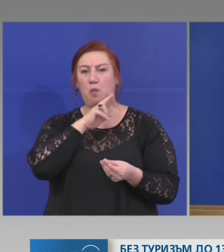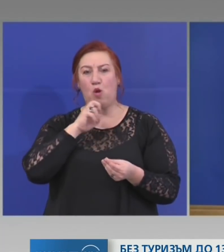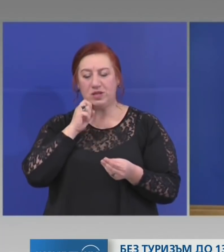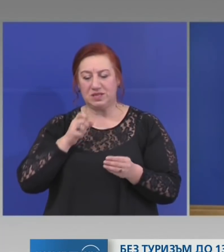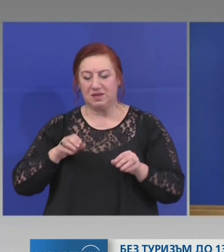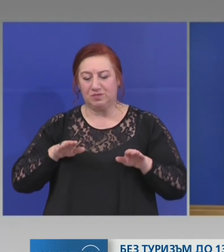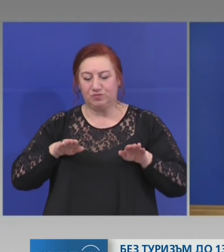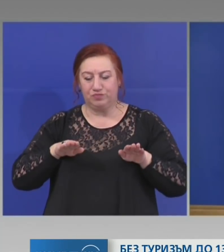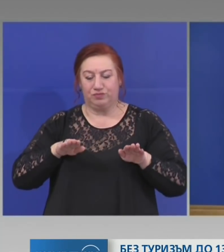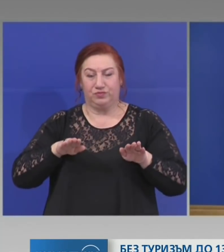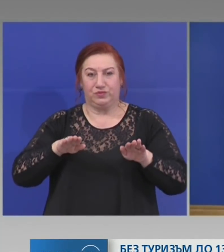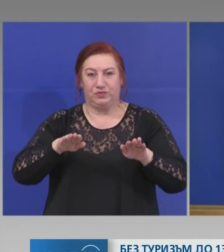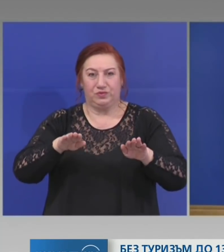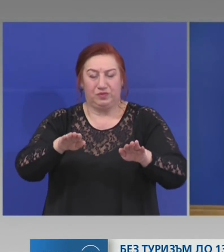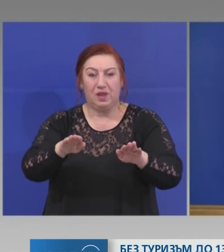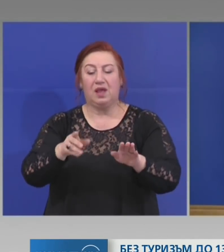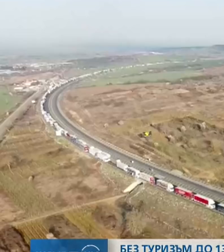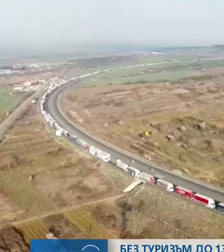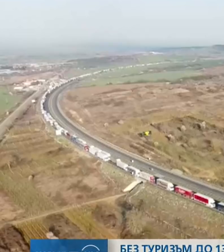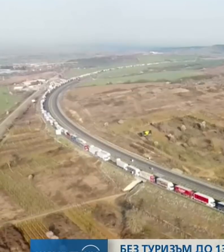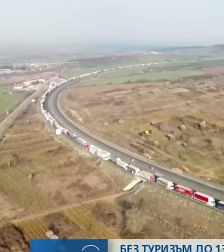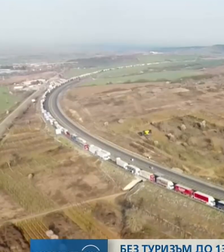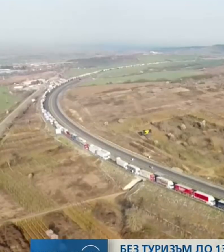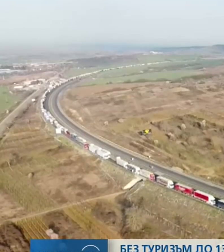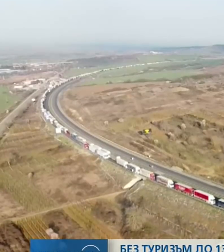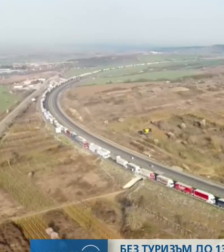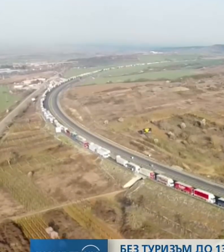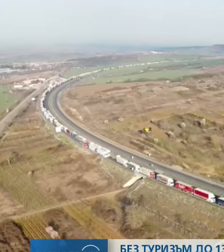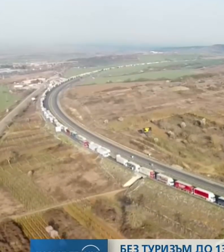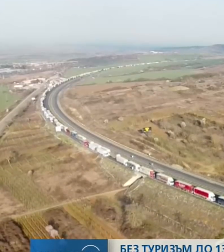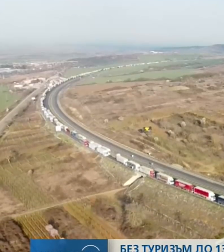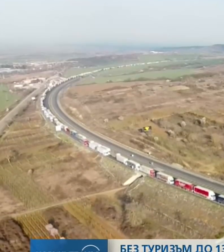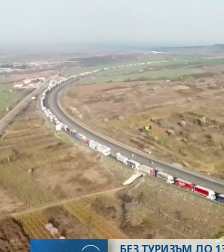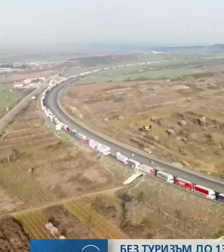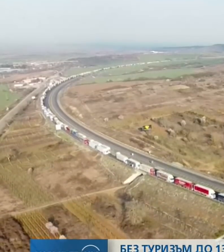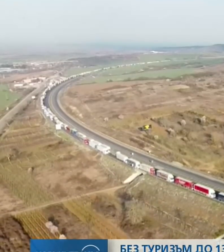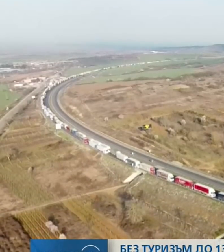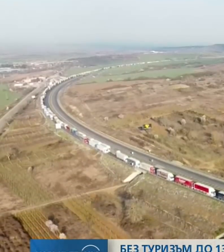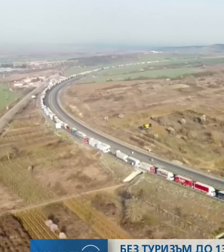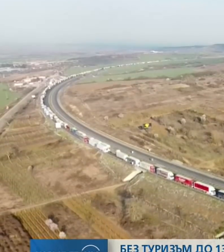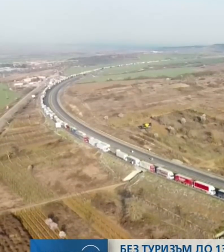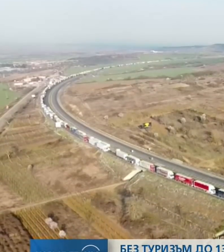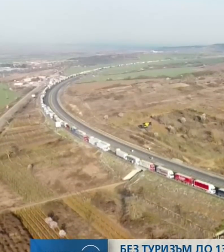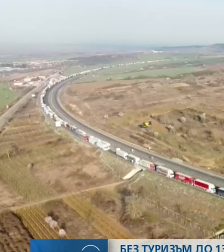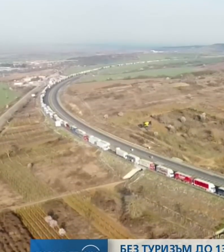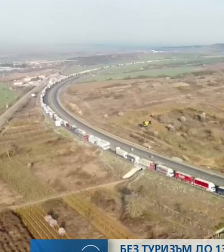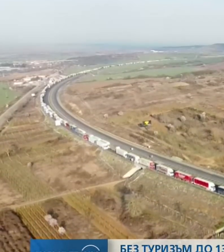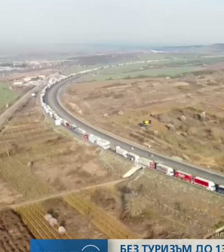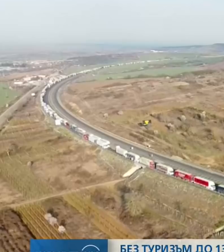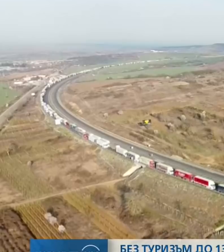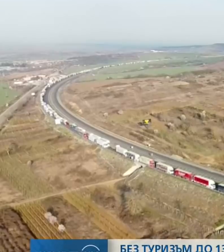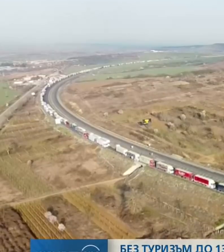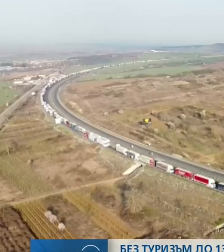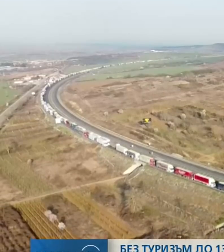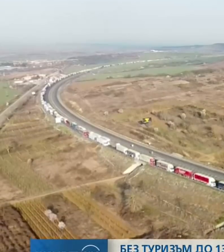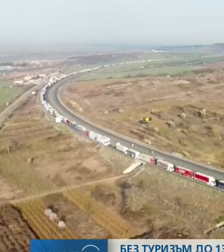през Румъния, така че нашите сънародници да могат да се приберат. Транспортните министри на европейските държави ще обсъждат как да запазят смисъла на Съюза, а